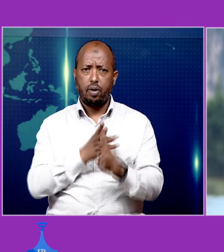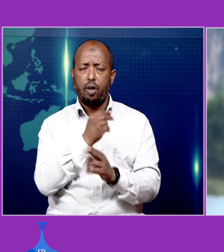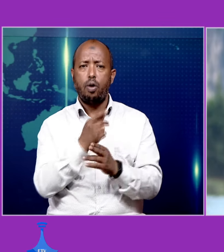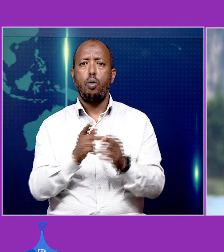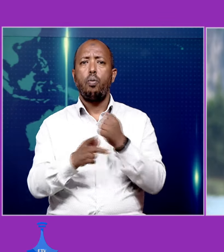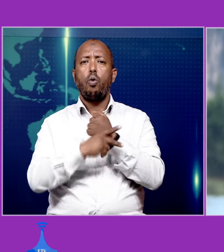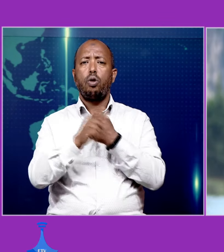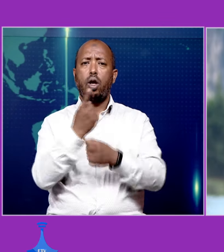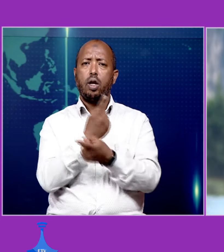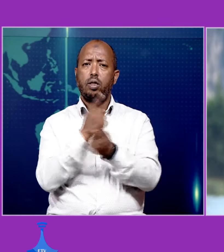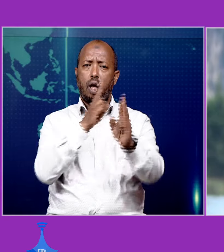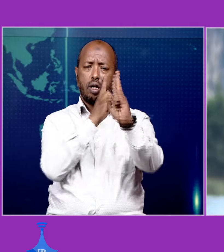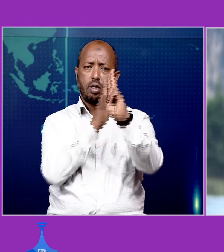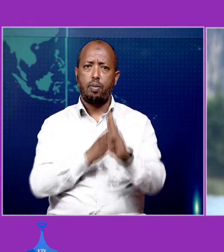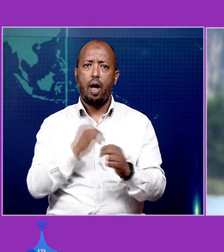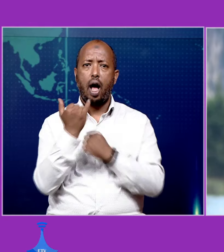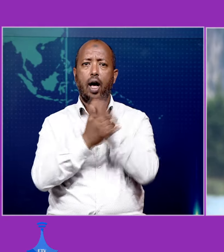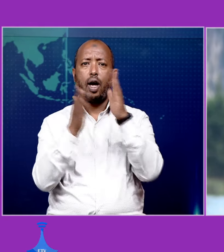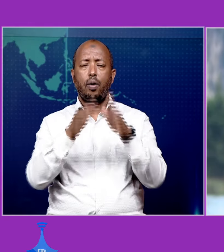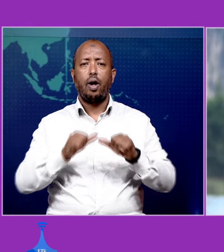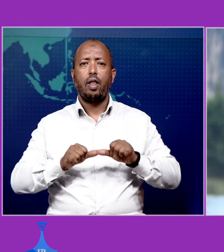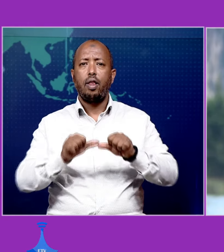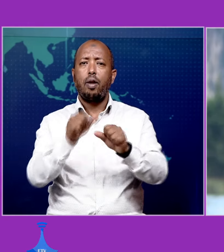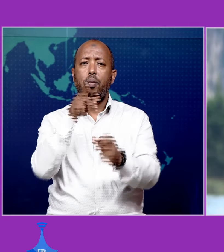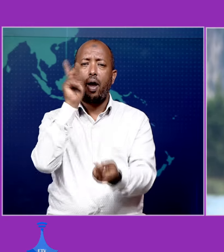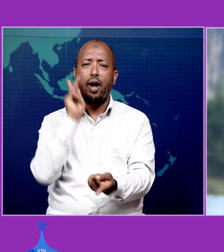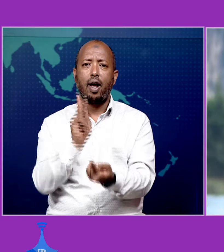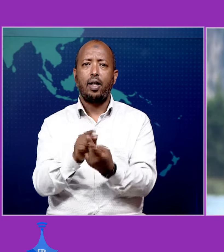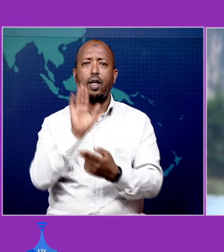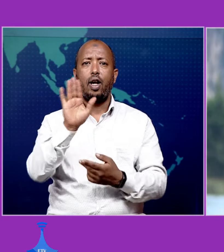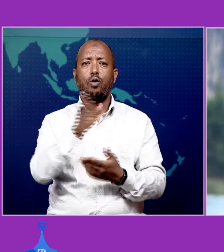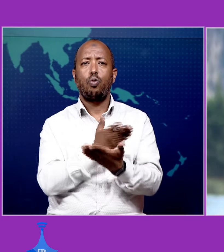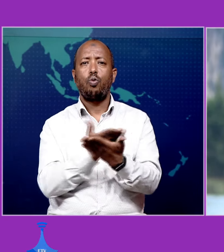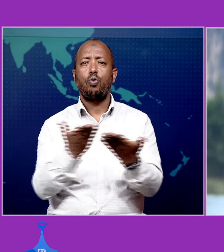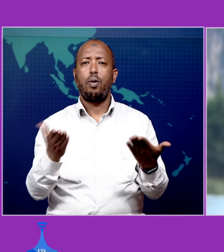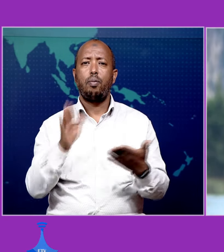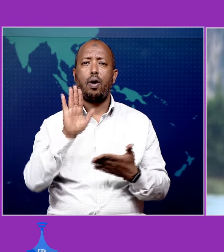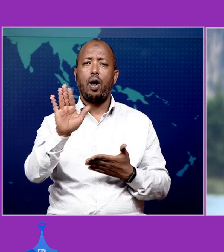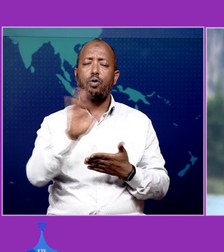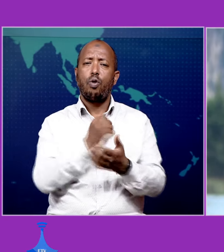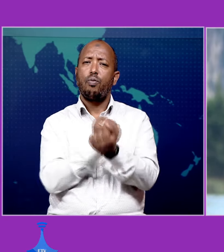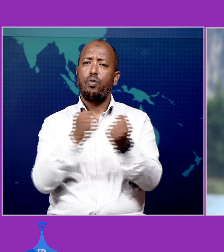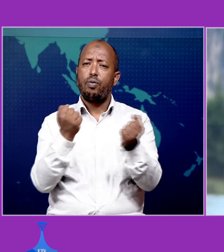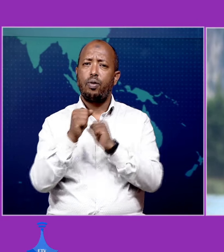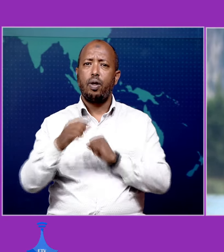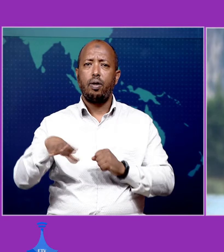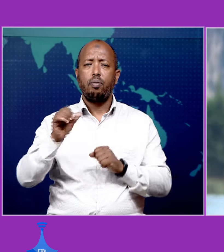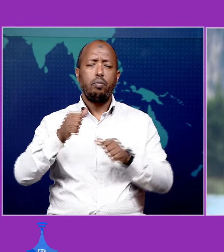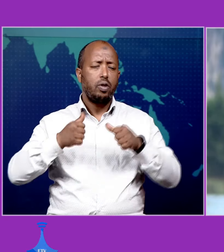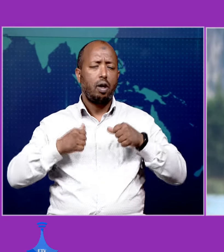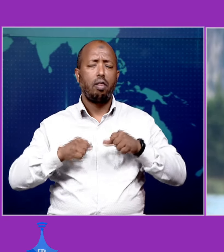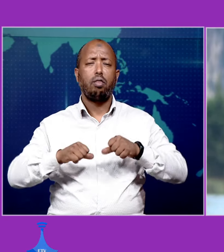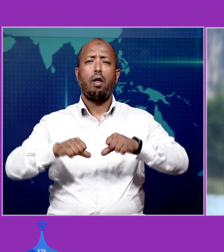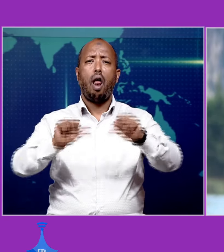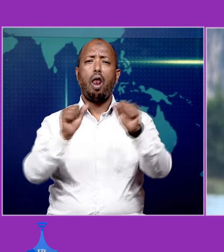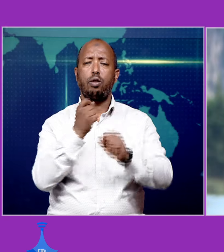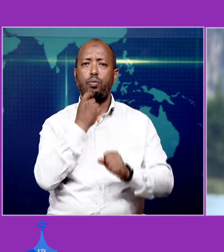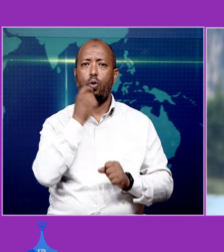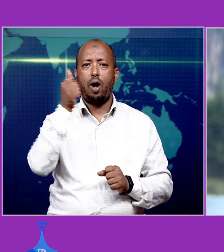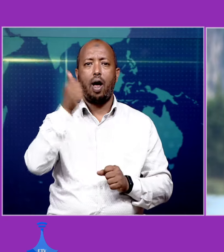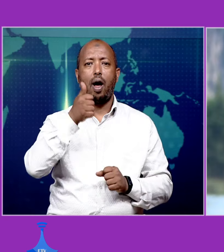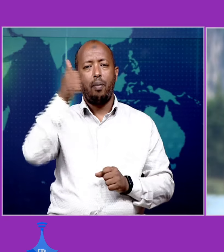የፖለቲካ ነጻነቷን አስከብራ ሀገራዊ ቀጣይነቷን ለማረጋገጥ የራሷን ጉዳይ በራሷ እየፈታች ትቀጥላለችም ሲሉ